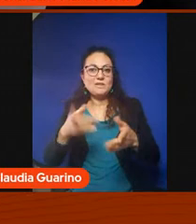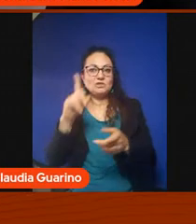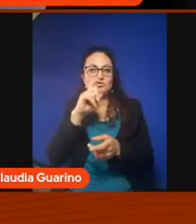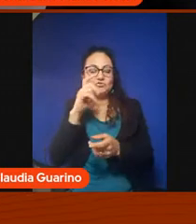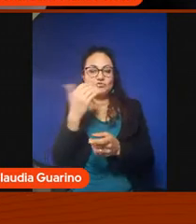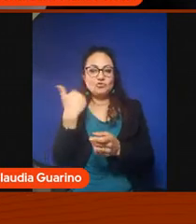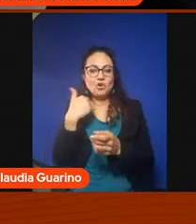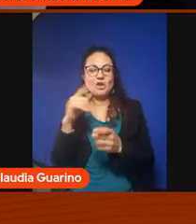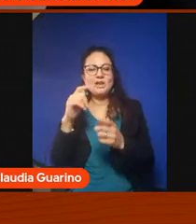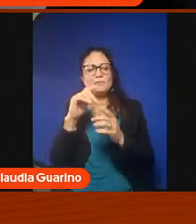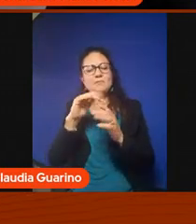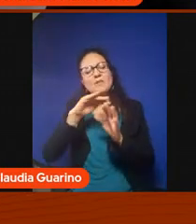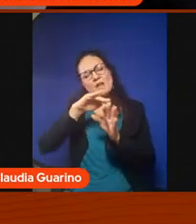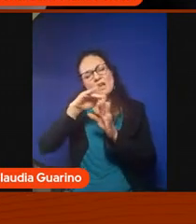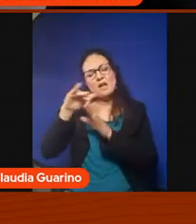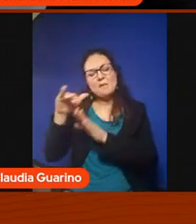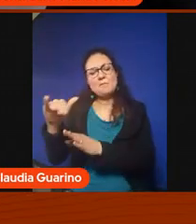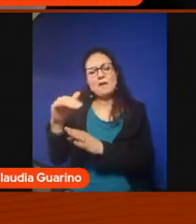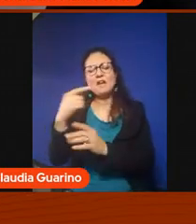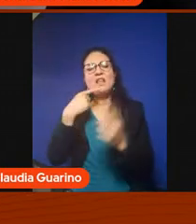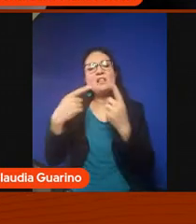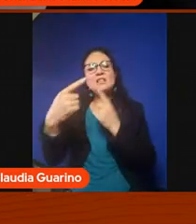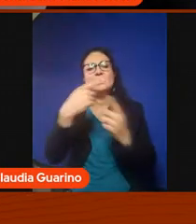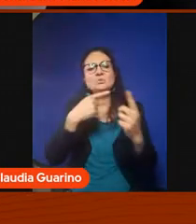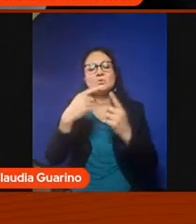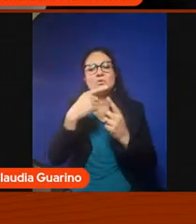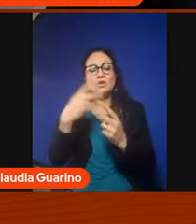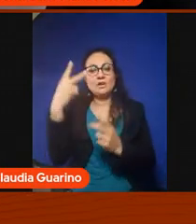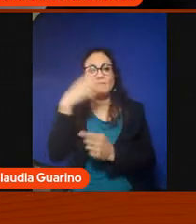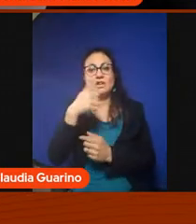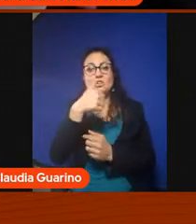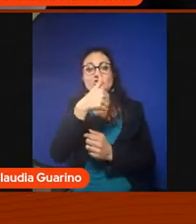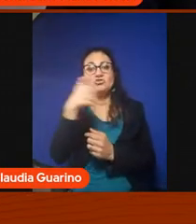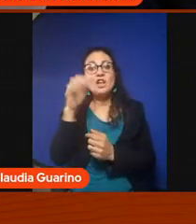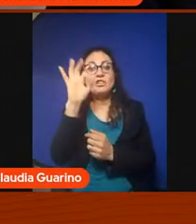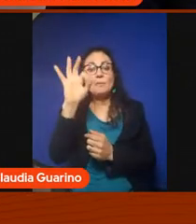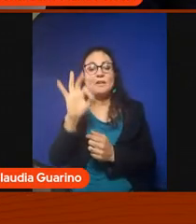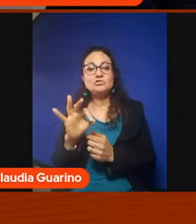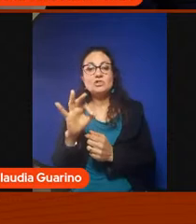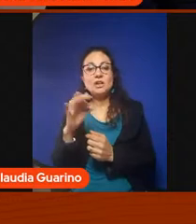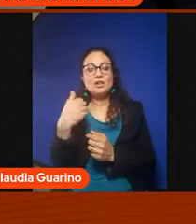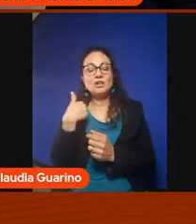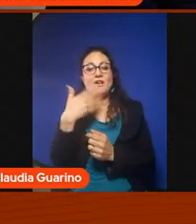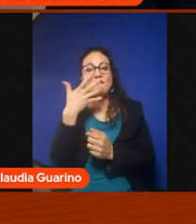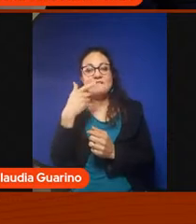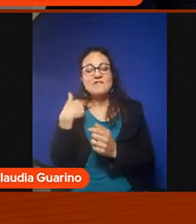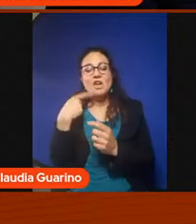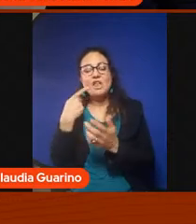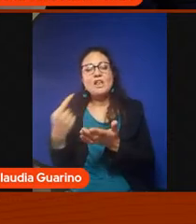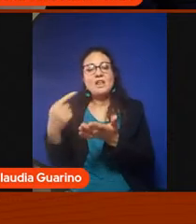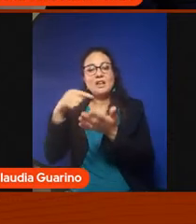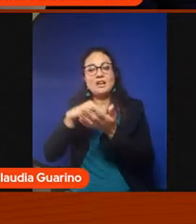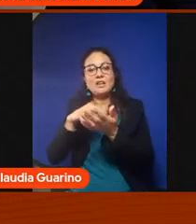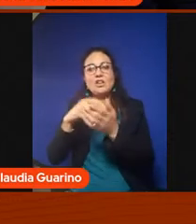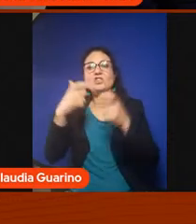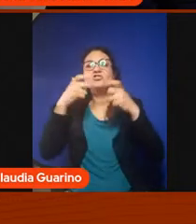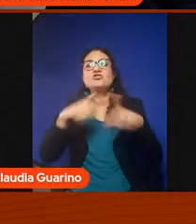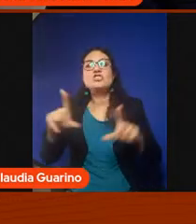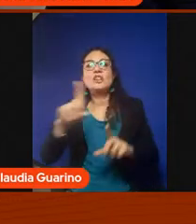delle discussioni, noi al 100% vogliamo riportare le nostre città a una